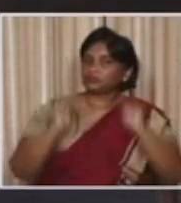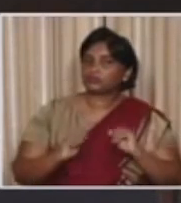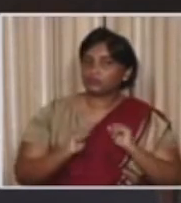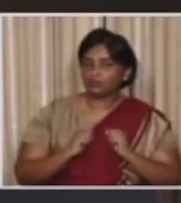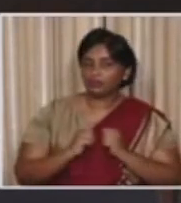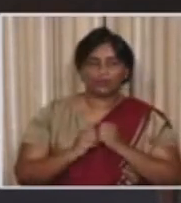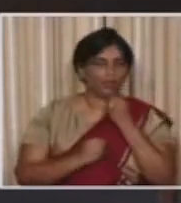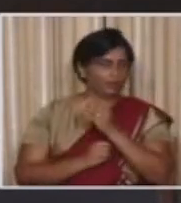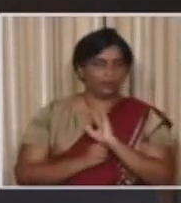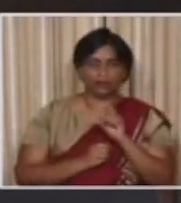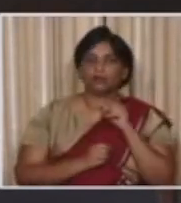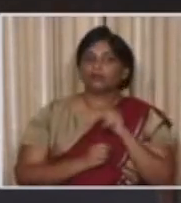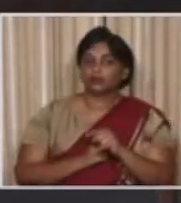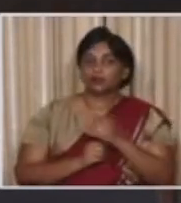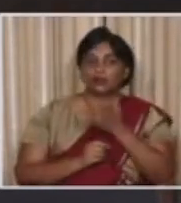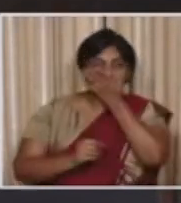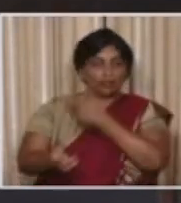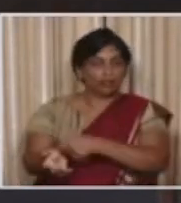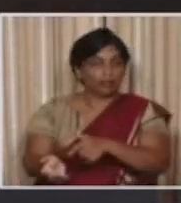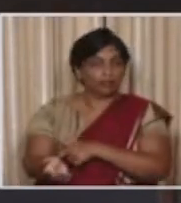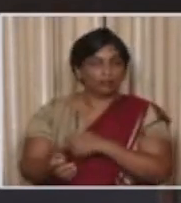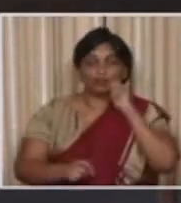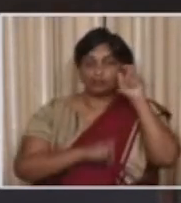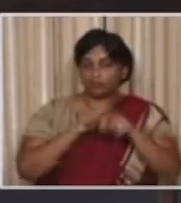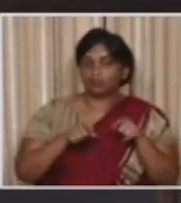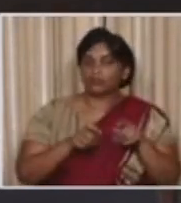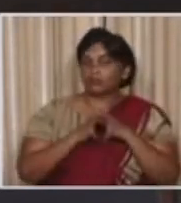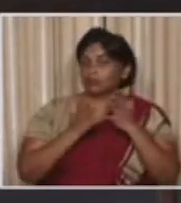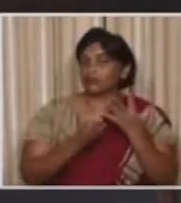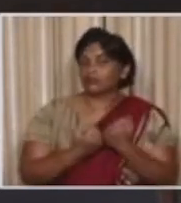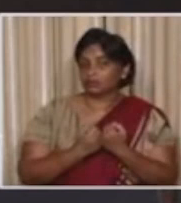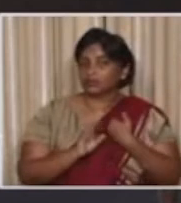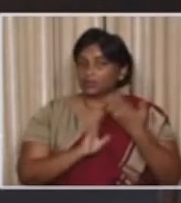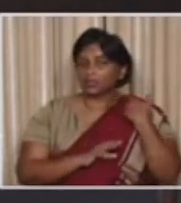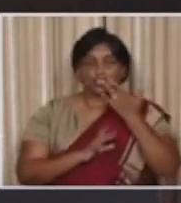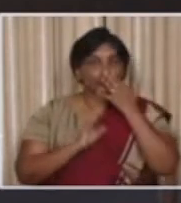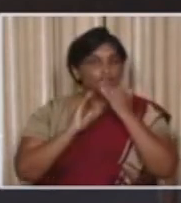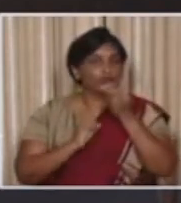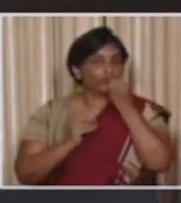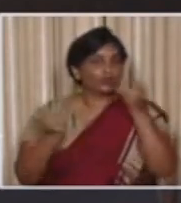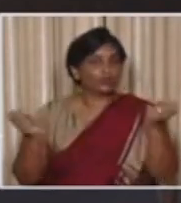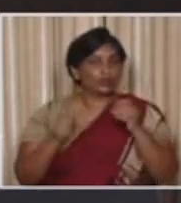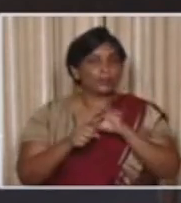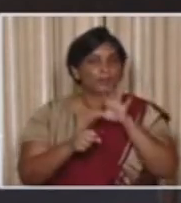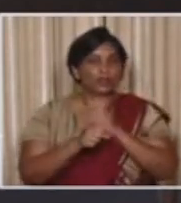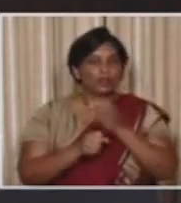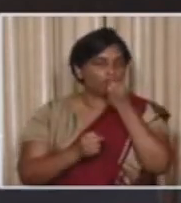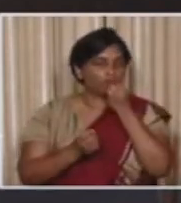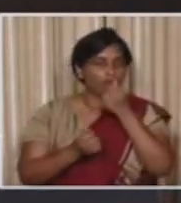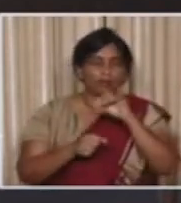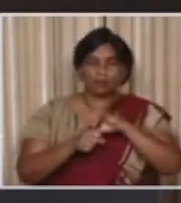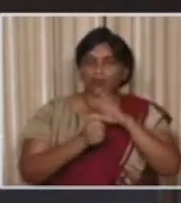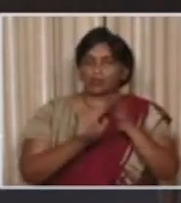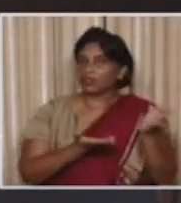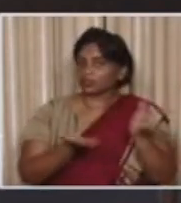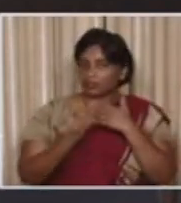ඒක හම්බුන්නේ නැහැ. ඒ නිසා මේ දියවැඩියා රෝගයෙන් මේ රටේ ජනතාව බේරගන්න අපි එදා ඉස්කෝල කැන්ටින් වල තියෙන පැණි බීම ඔක්කොම ඉවත් කරන්න